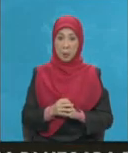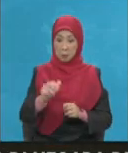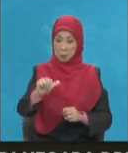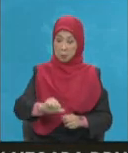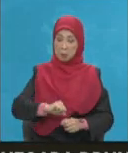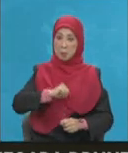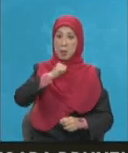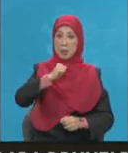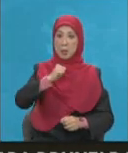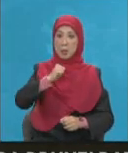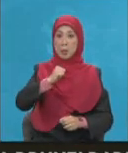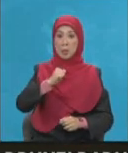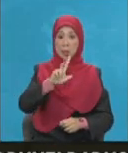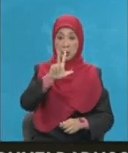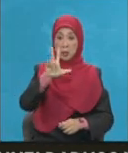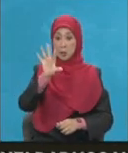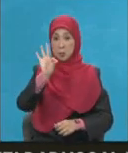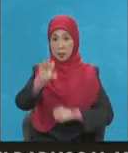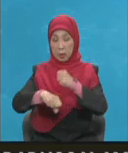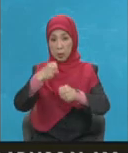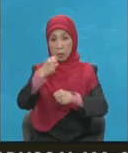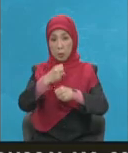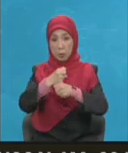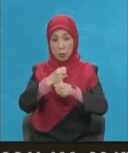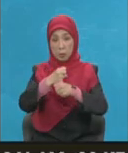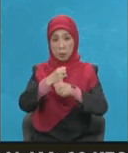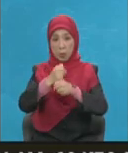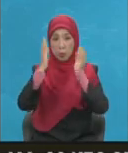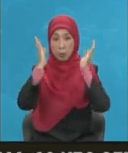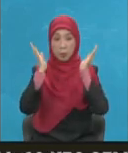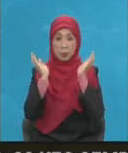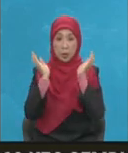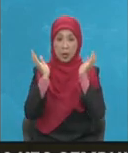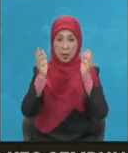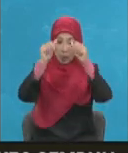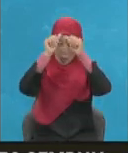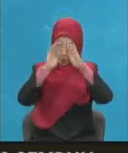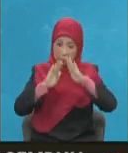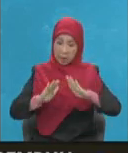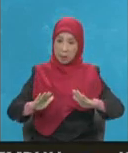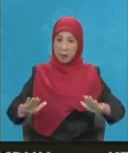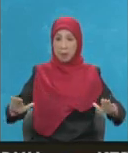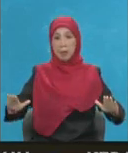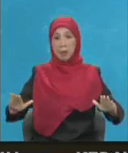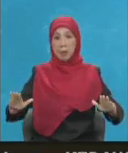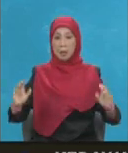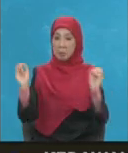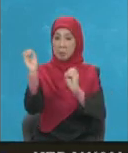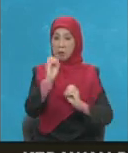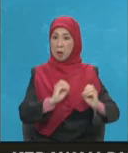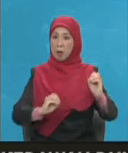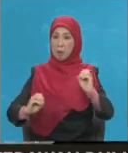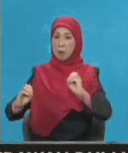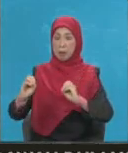Bangga selama 39 tahun, jadi Brunei dengan aman dan damai, tidak ada apa-apa, dalam